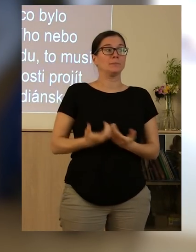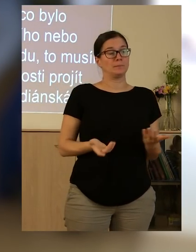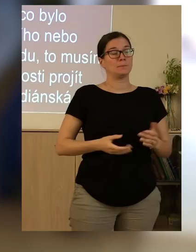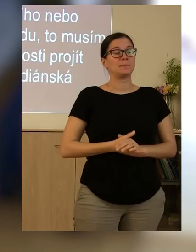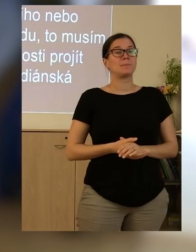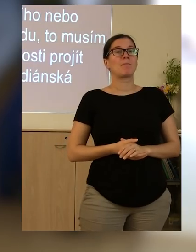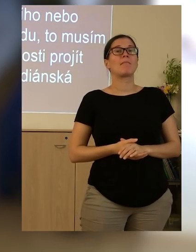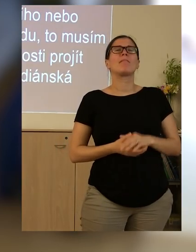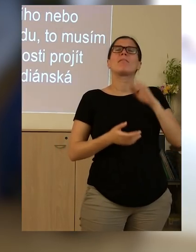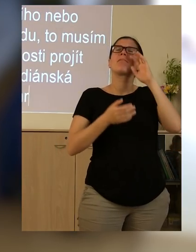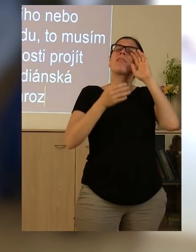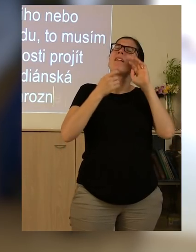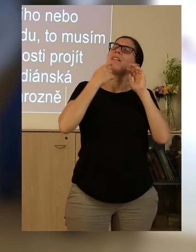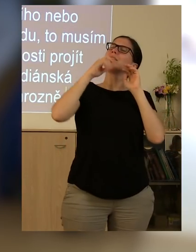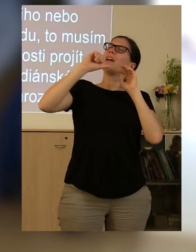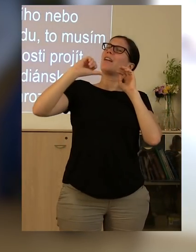A kdybych šel ještě